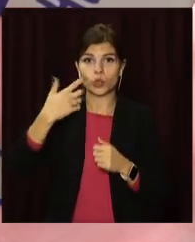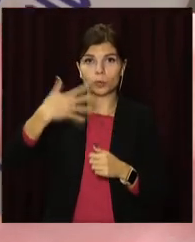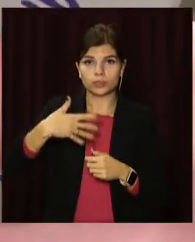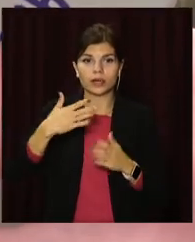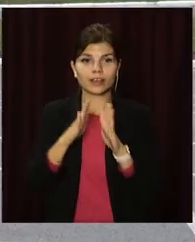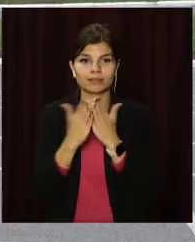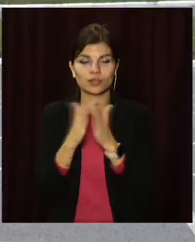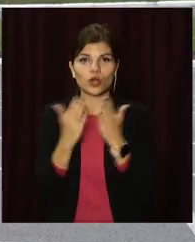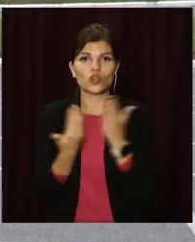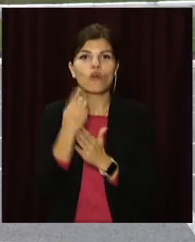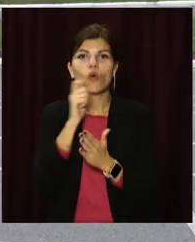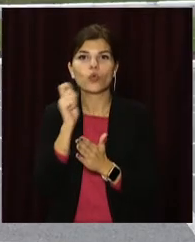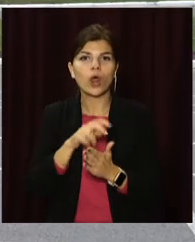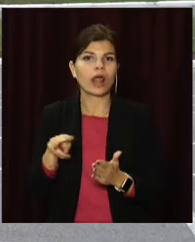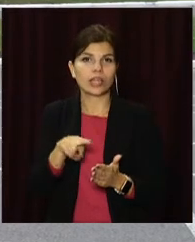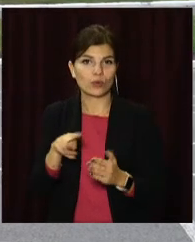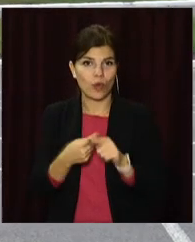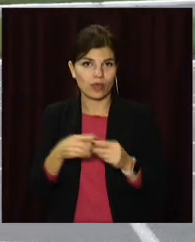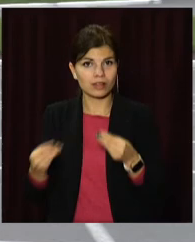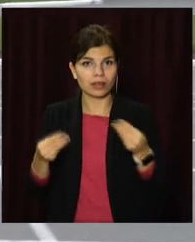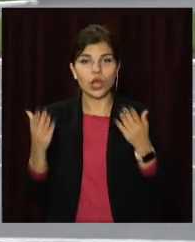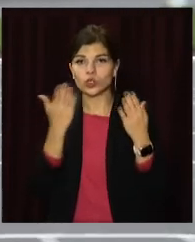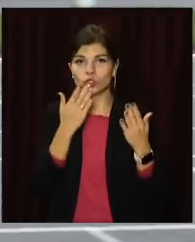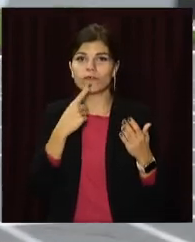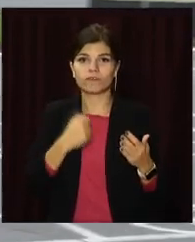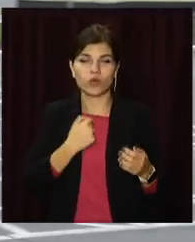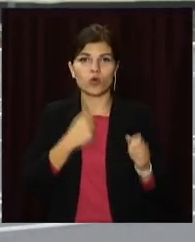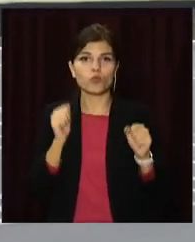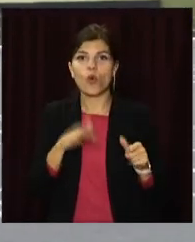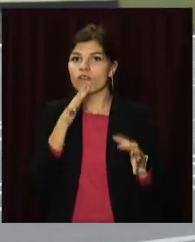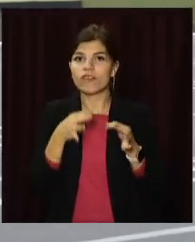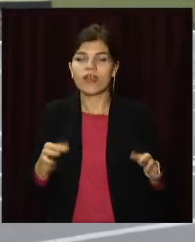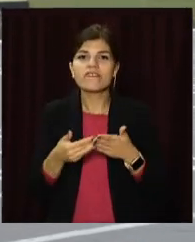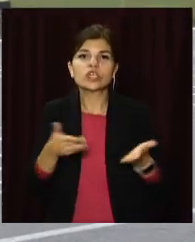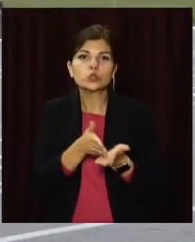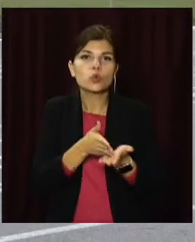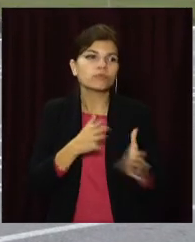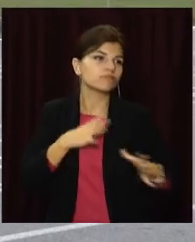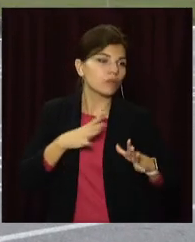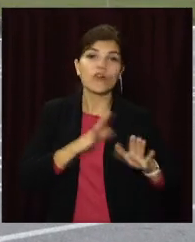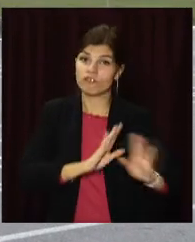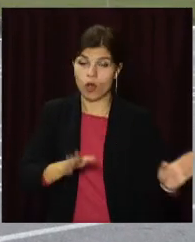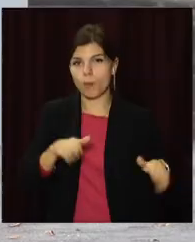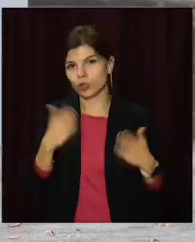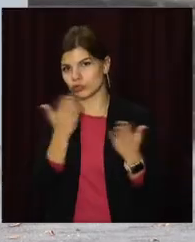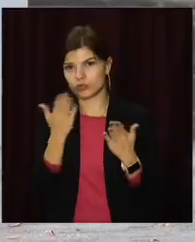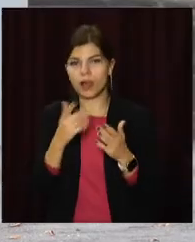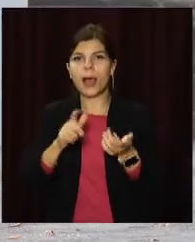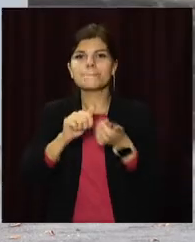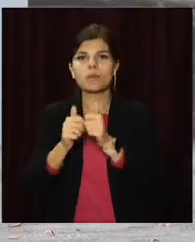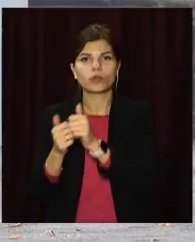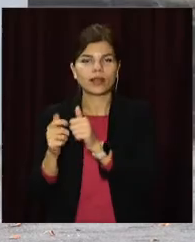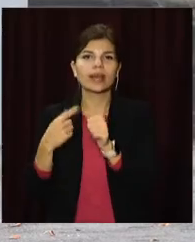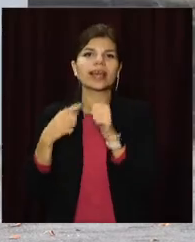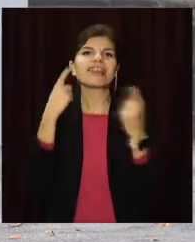нової української літератури. Читати їх солдати можуть у вільний від служби час, у бібліотеці частини, в інформаційному хабі